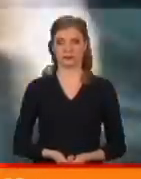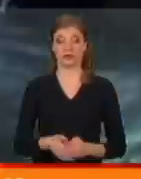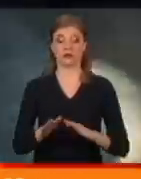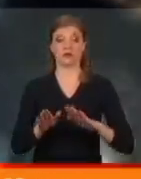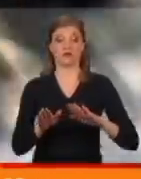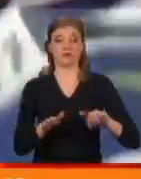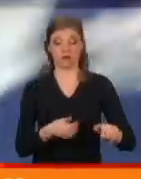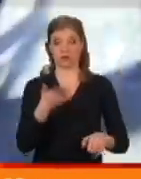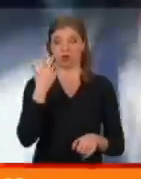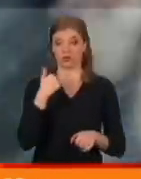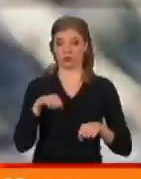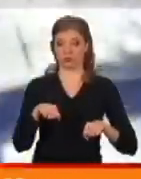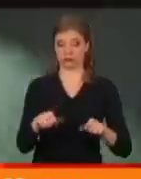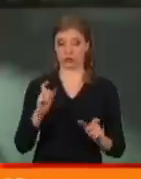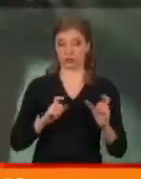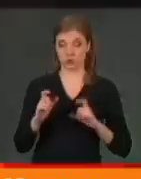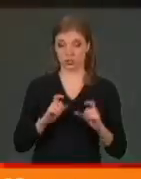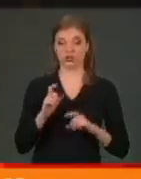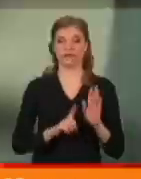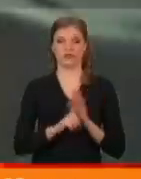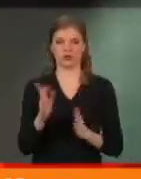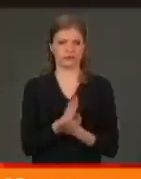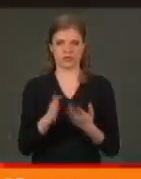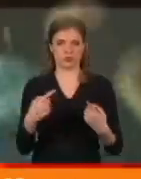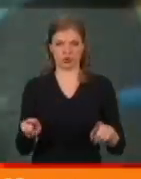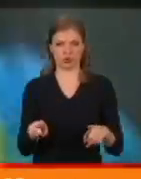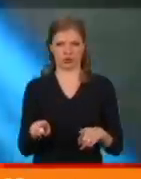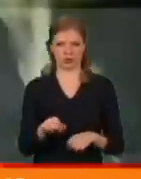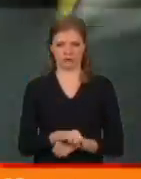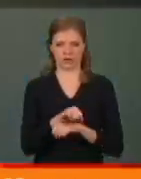После того, как разогнали студентов, начался совсем другой Майдан.